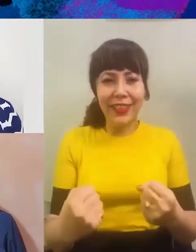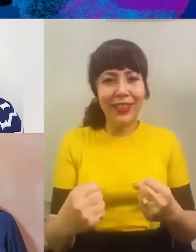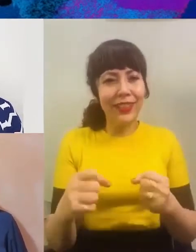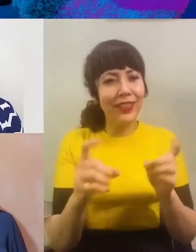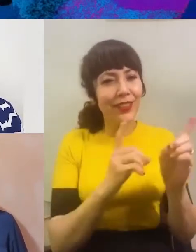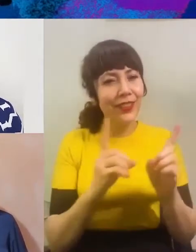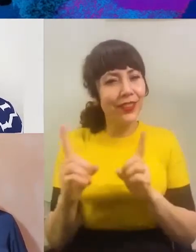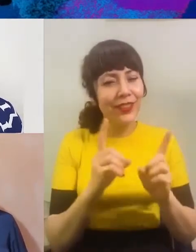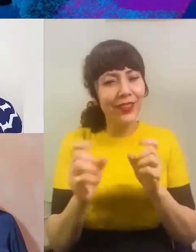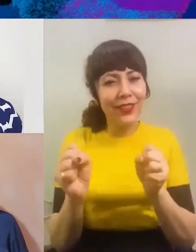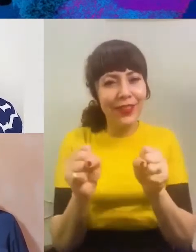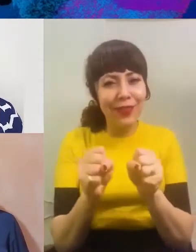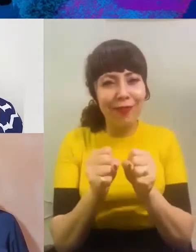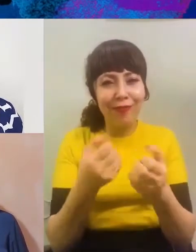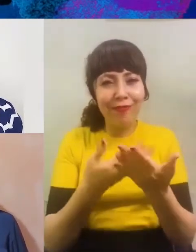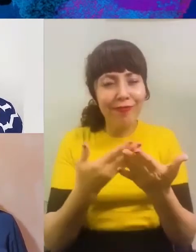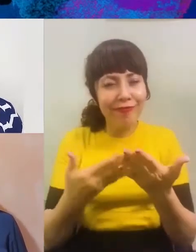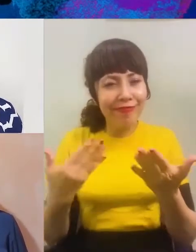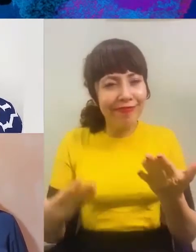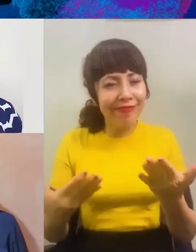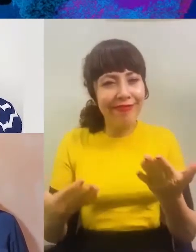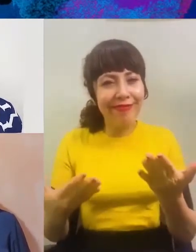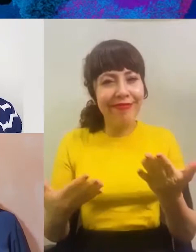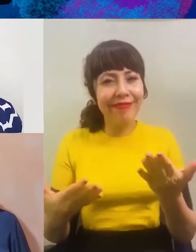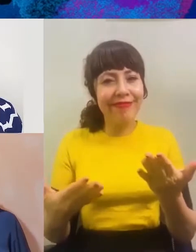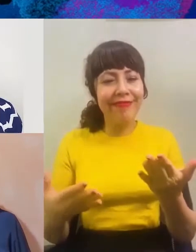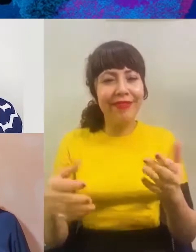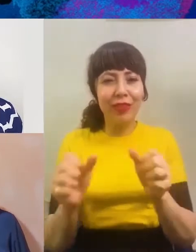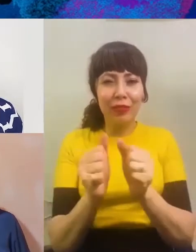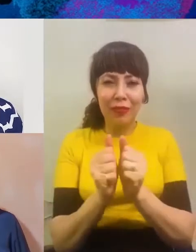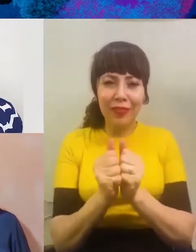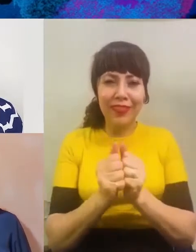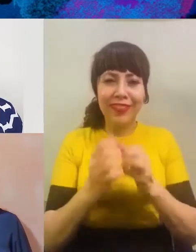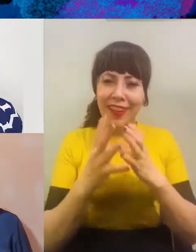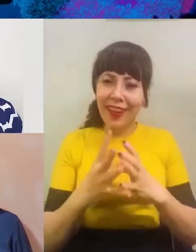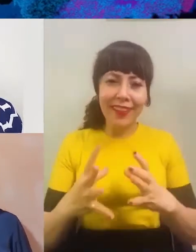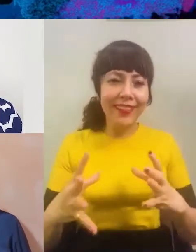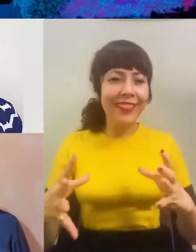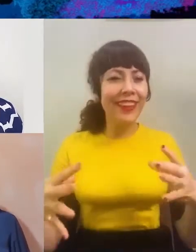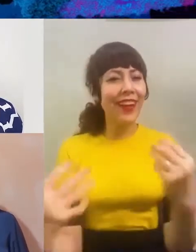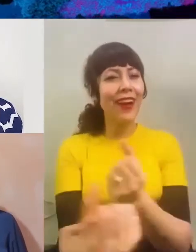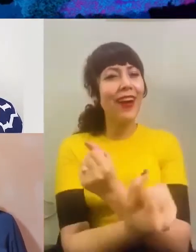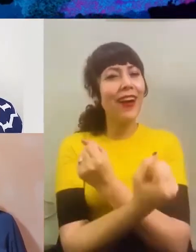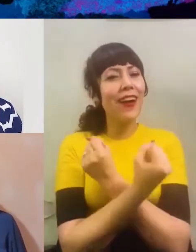things. We can do small things with great